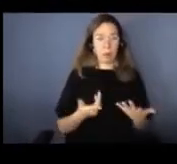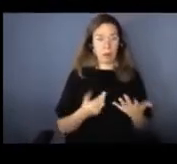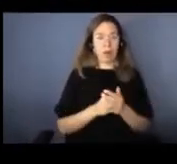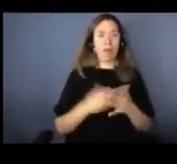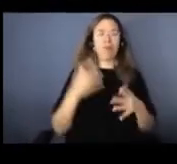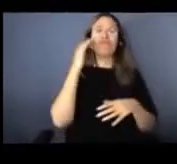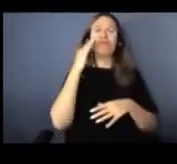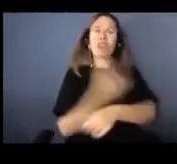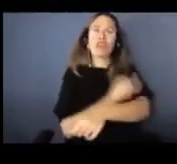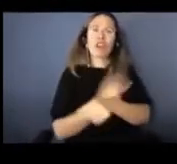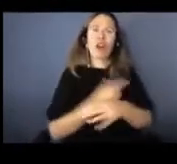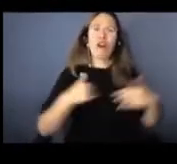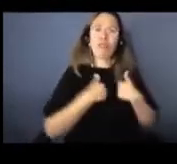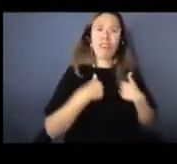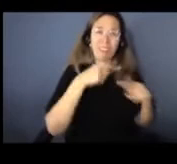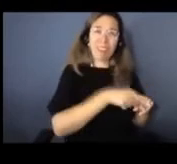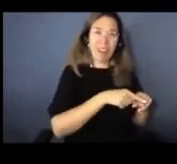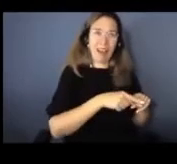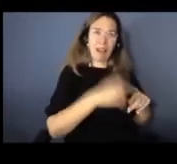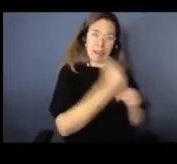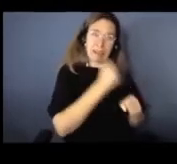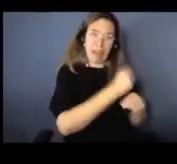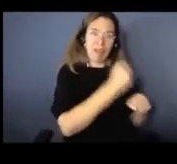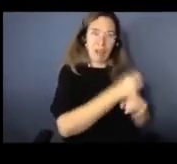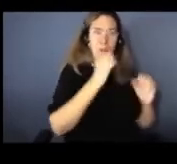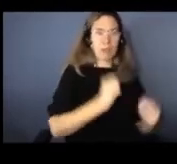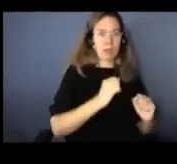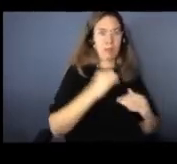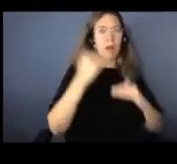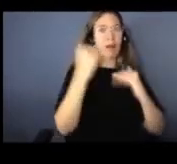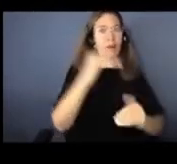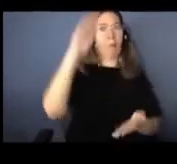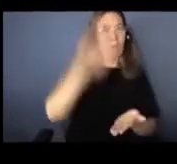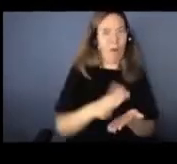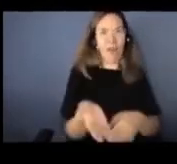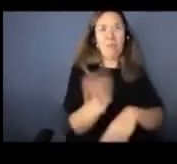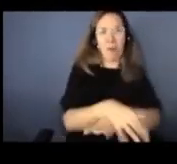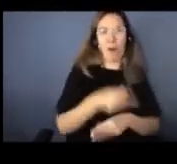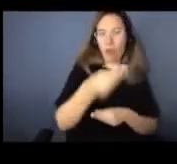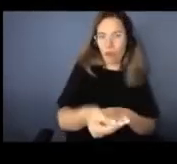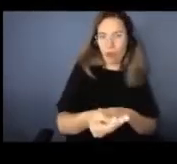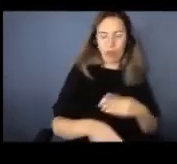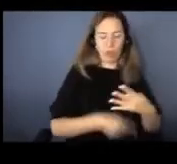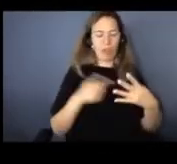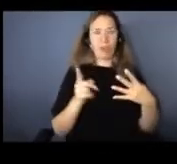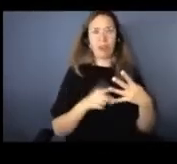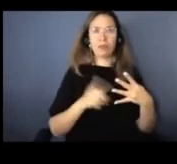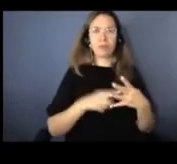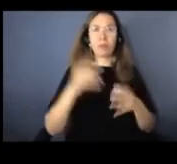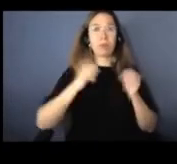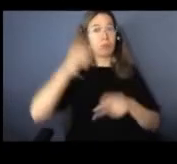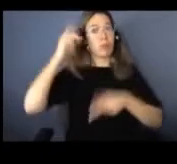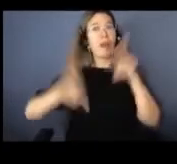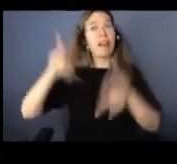peut aussi restreindre ce droit-là. La troisième, c'est que l'évolution des mentalités